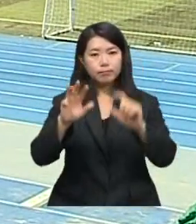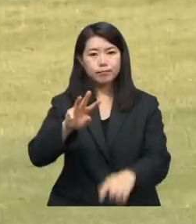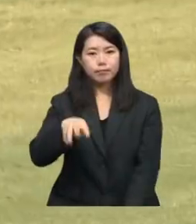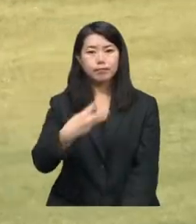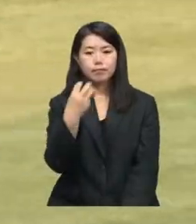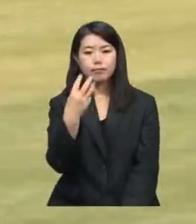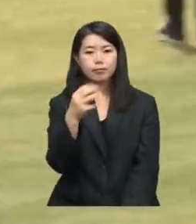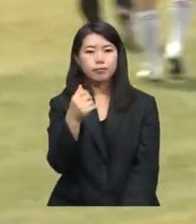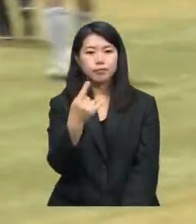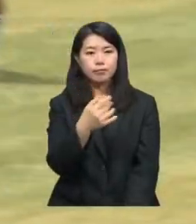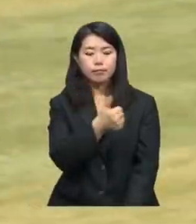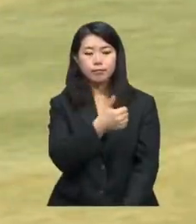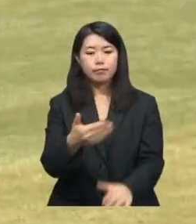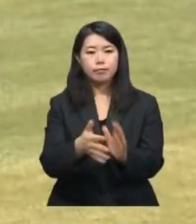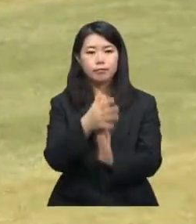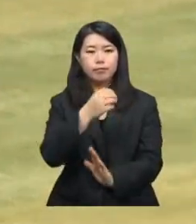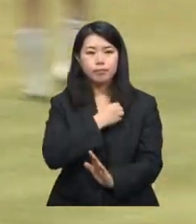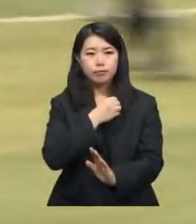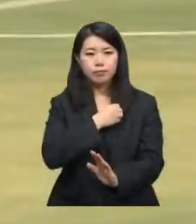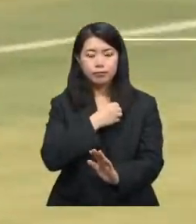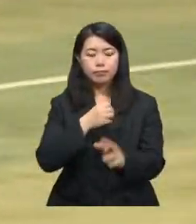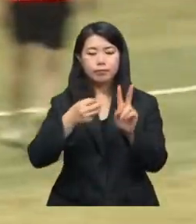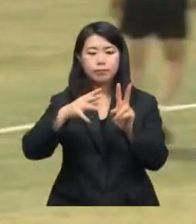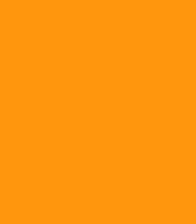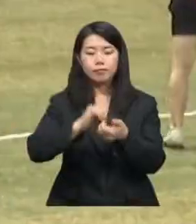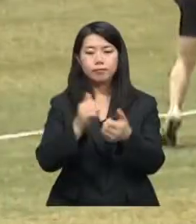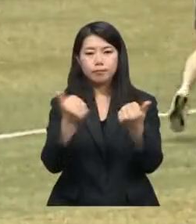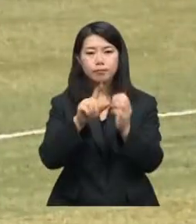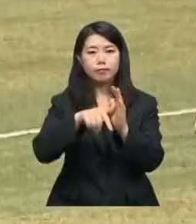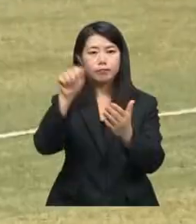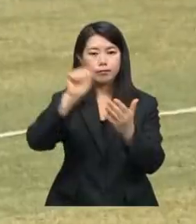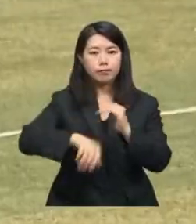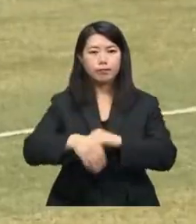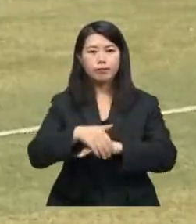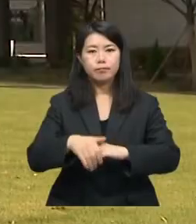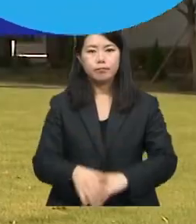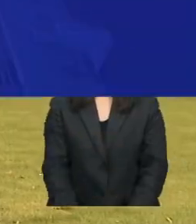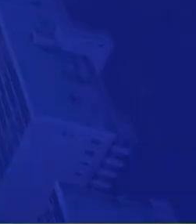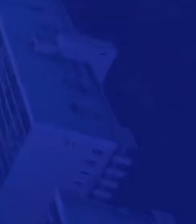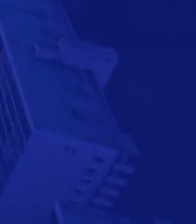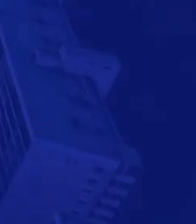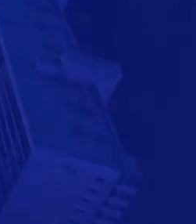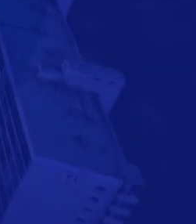333회 하남시의회 제 2차 정례회에서 의결될 예정입니다